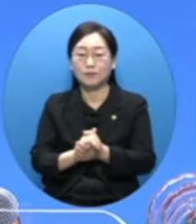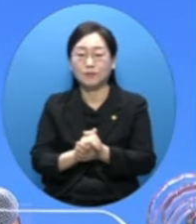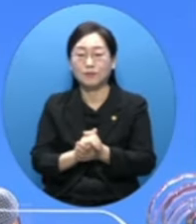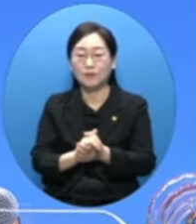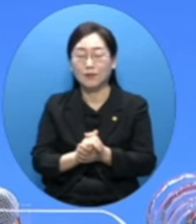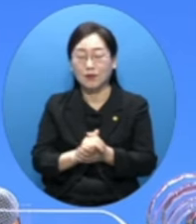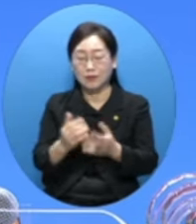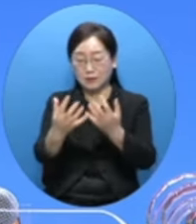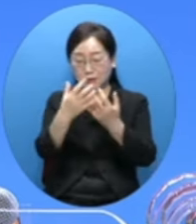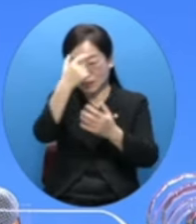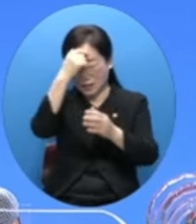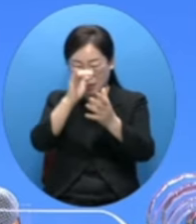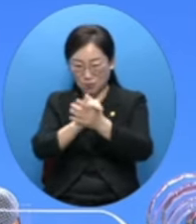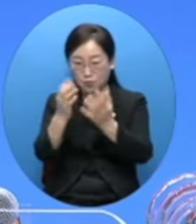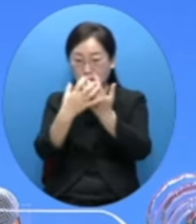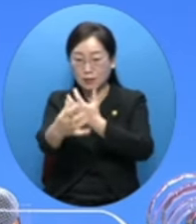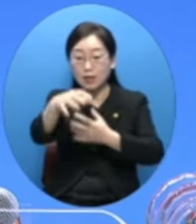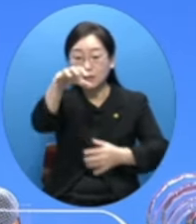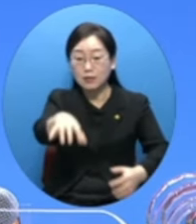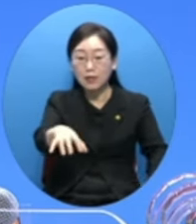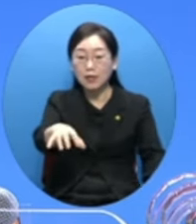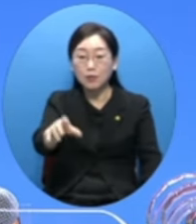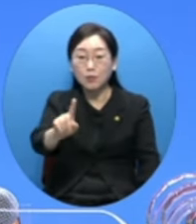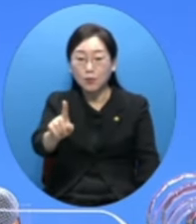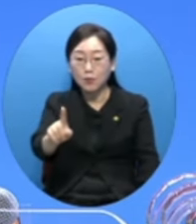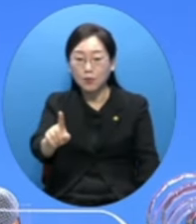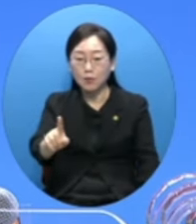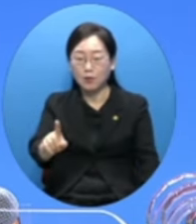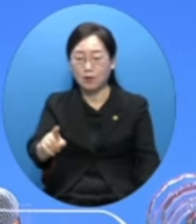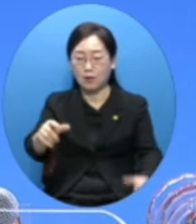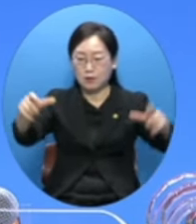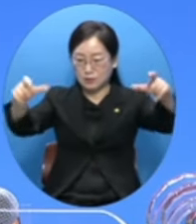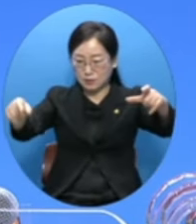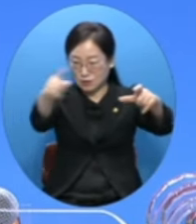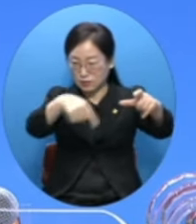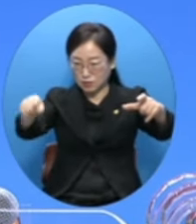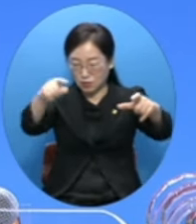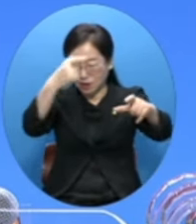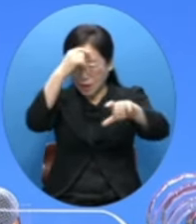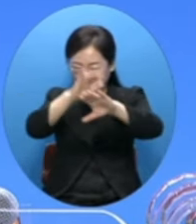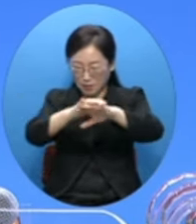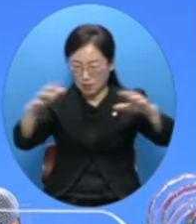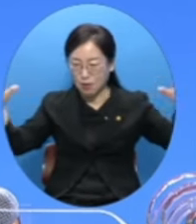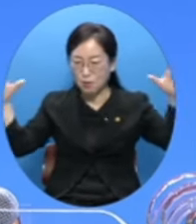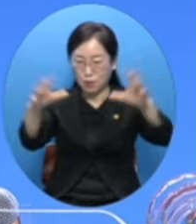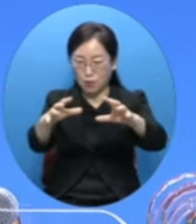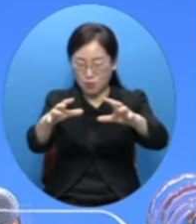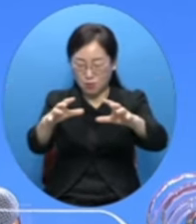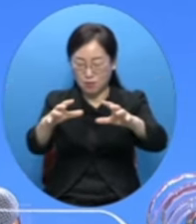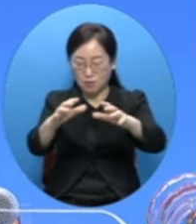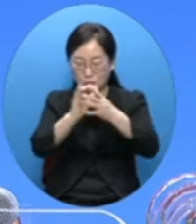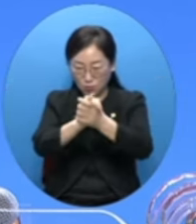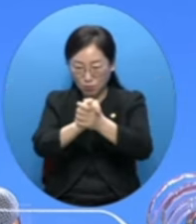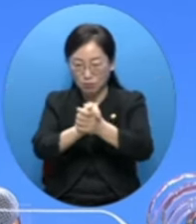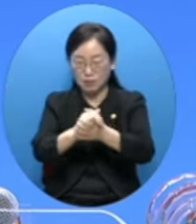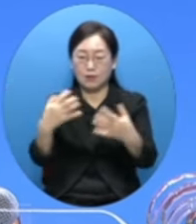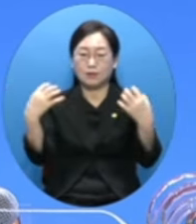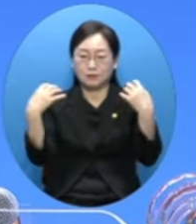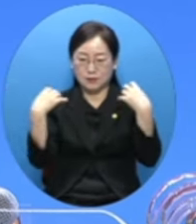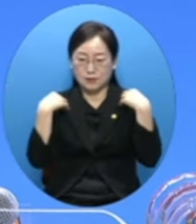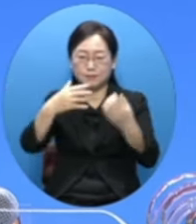그 지역에서 함께 예배드리는 장소인 회당의 모든 책임을 진 책임자입니다.